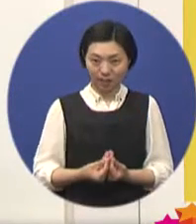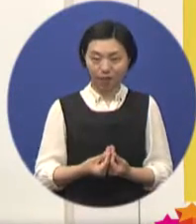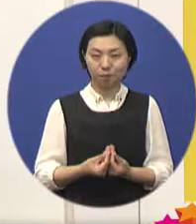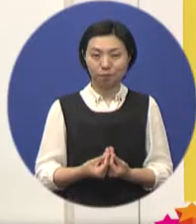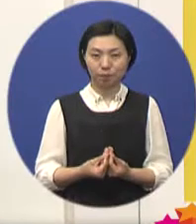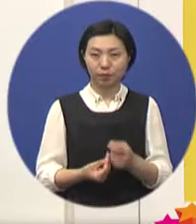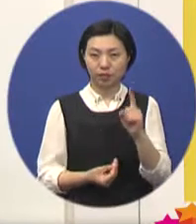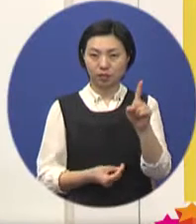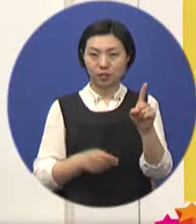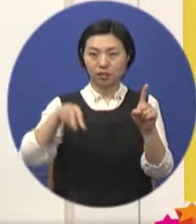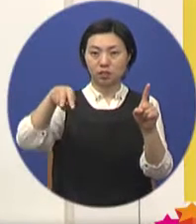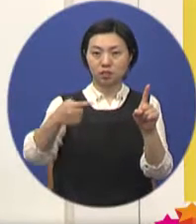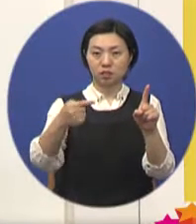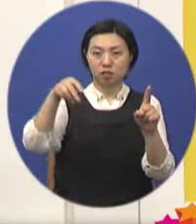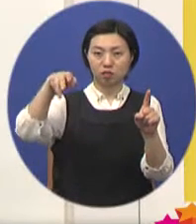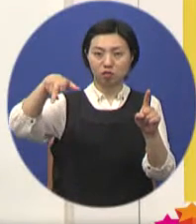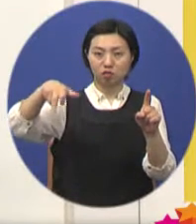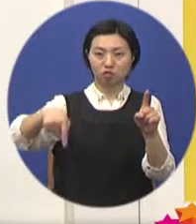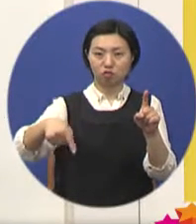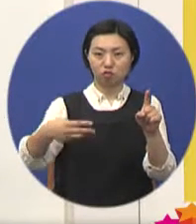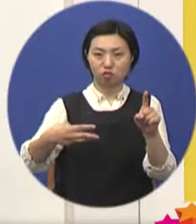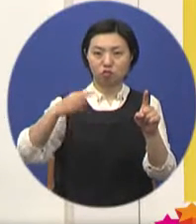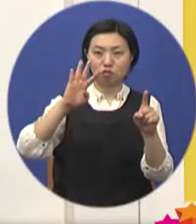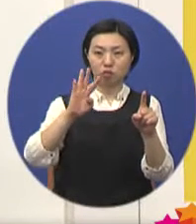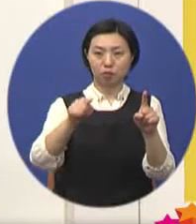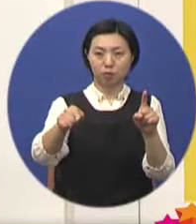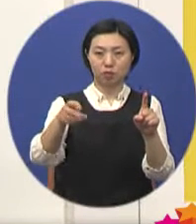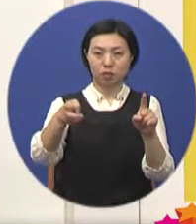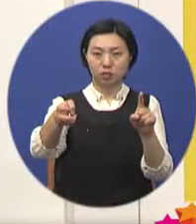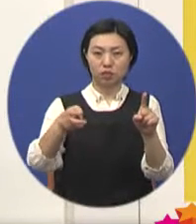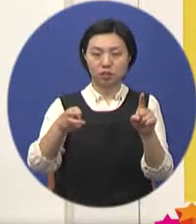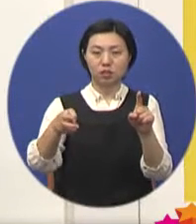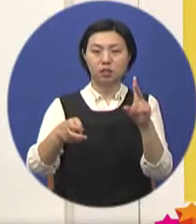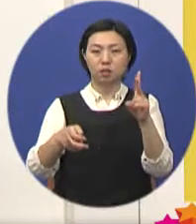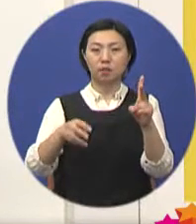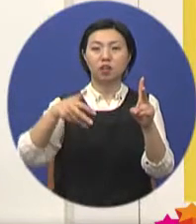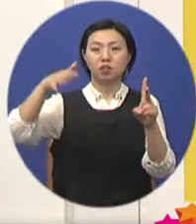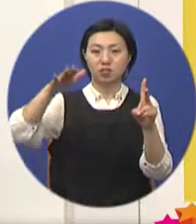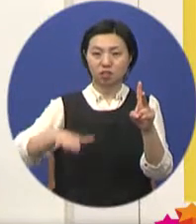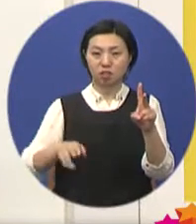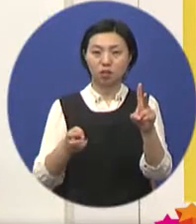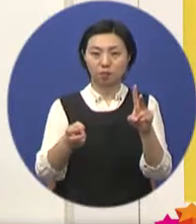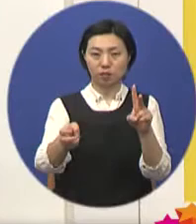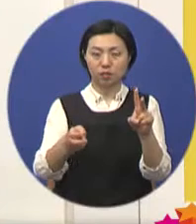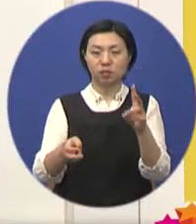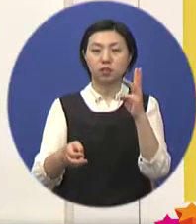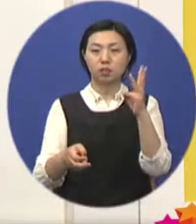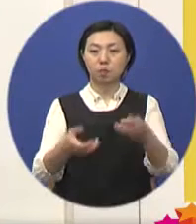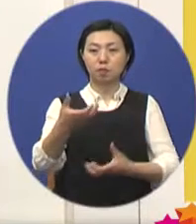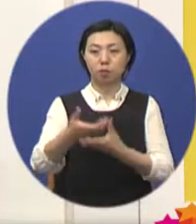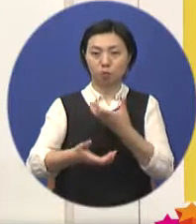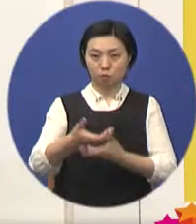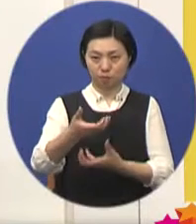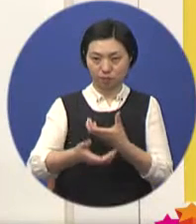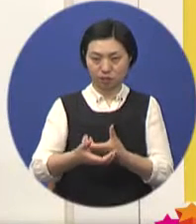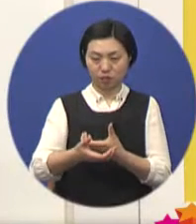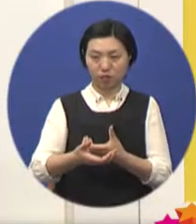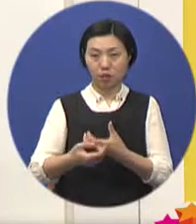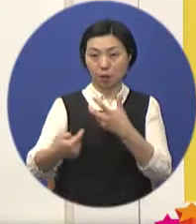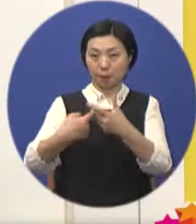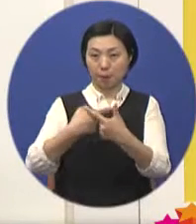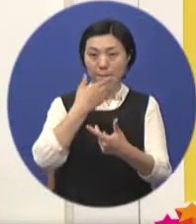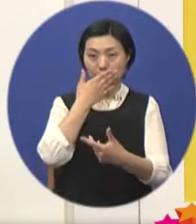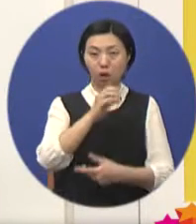네. 1번, 스쿨 버스, 2번, 저상 버스, 3번. 고속버스. 자, 정답을 아신 분은요, 네.